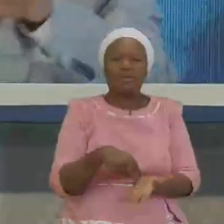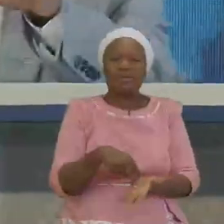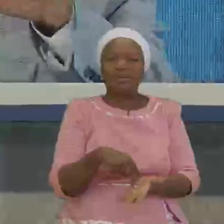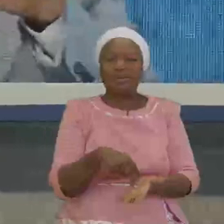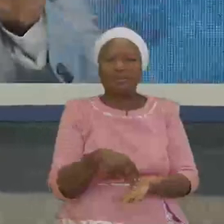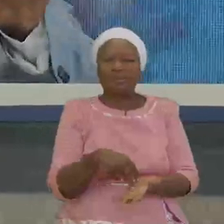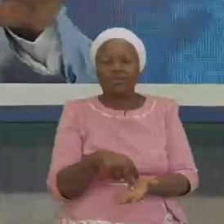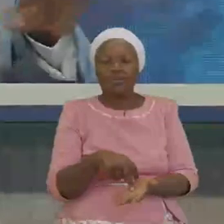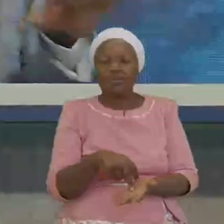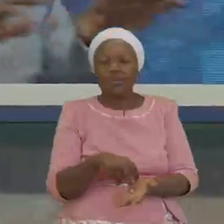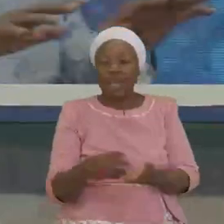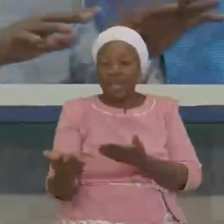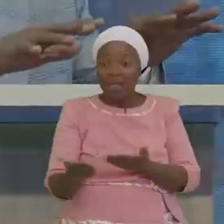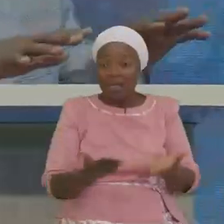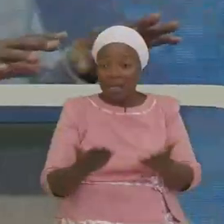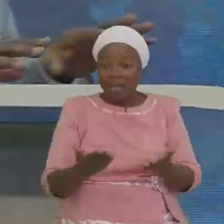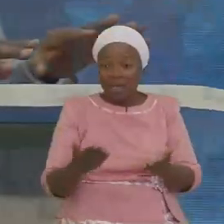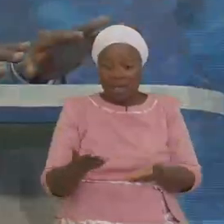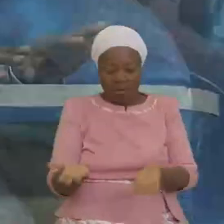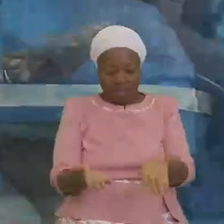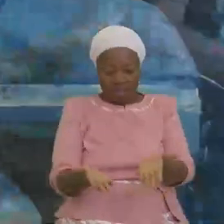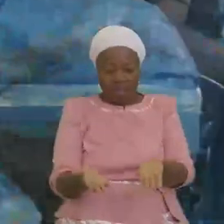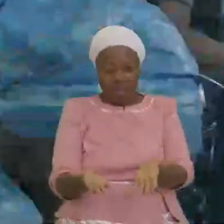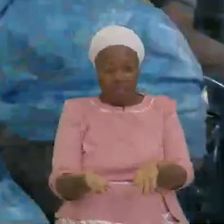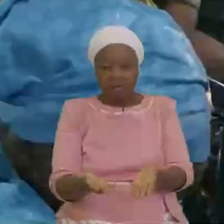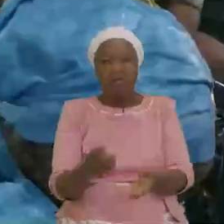Où que tu te trouves, mets-toi debout maintenant.